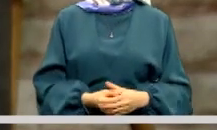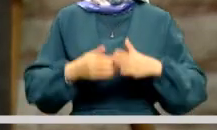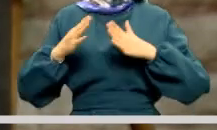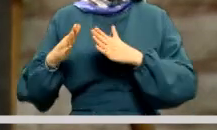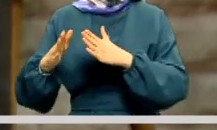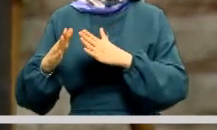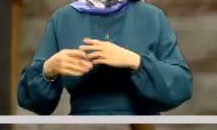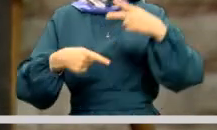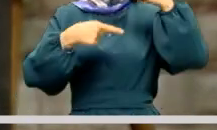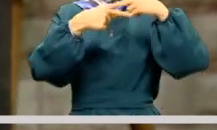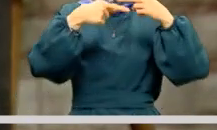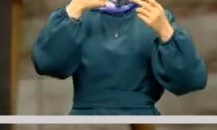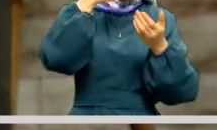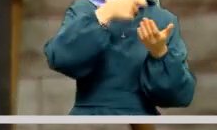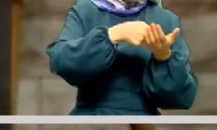yapmadaki